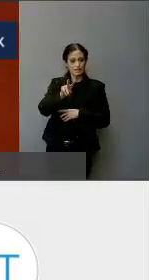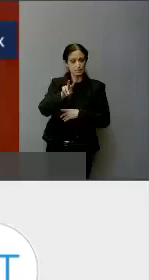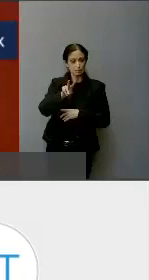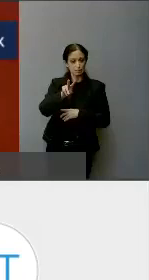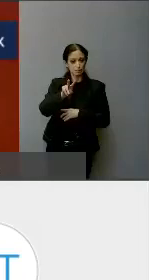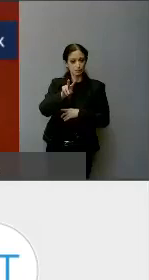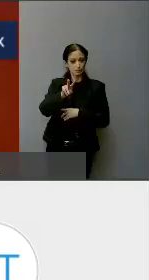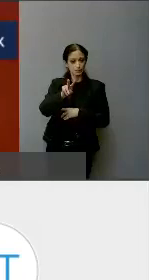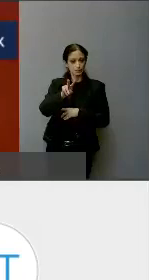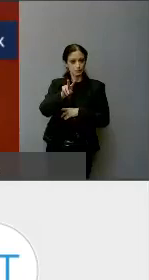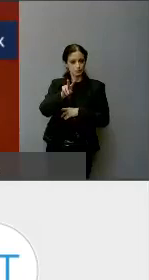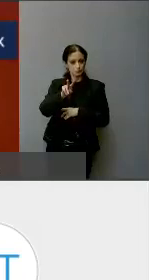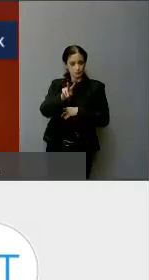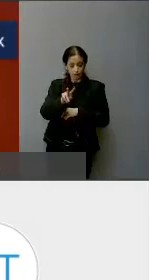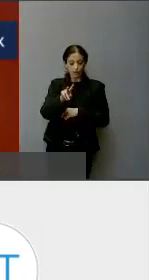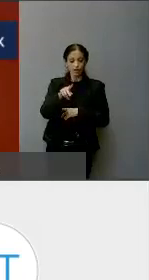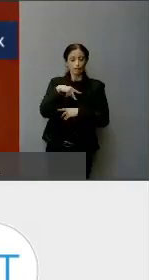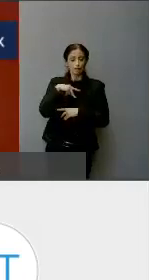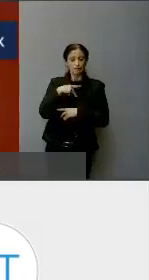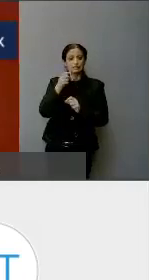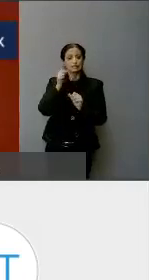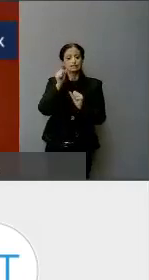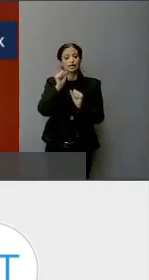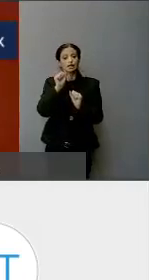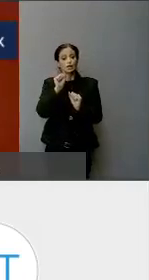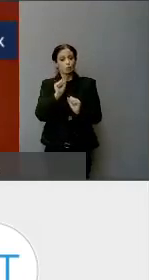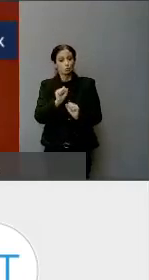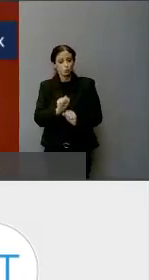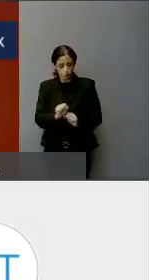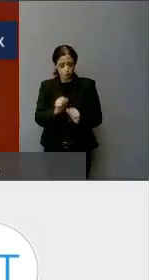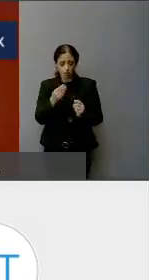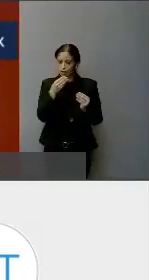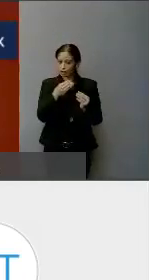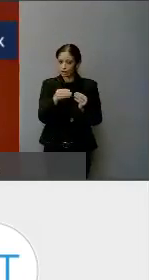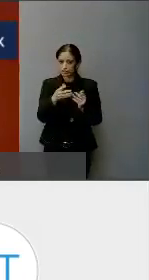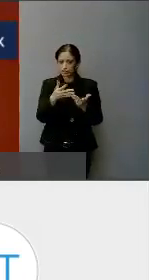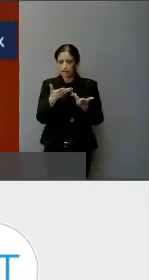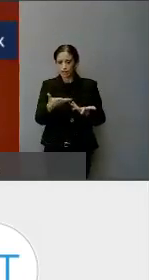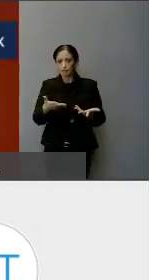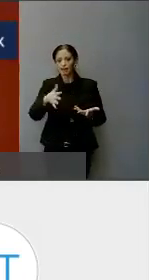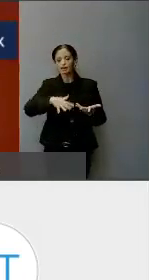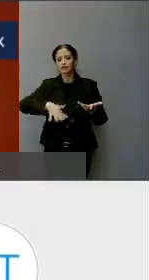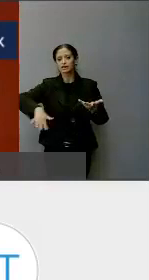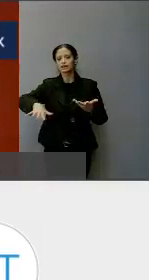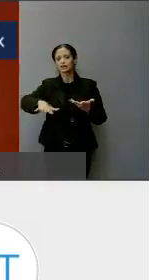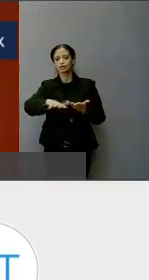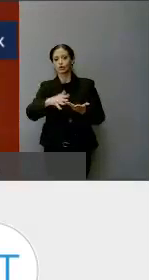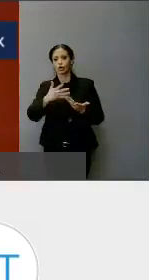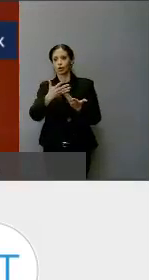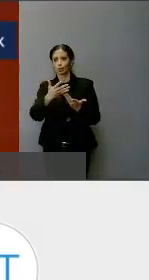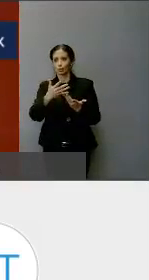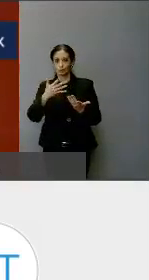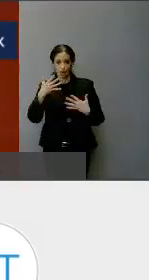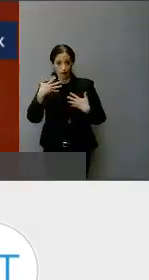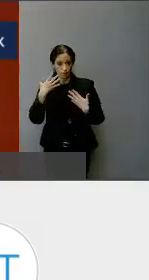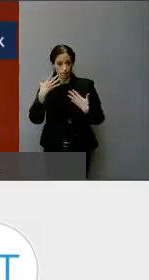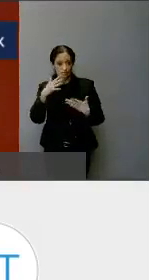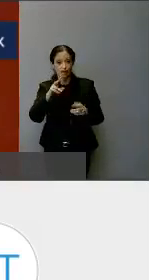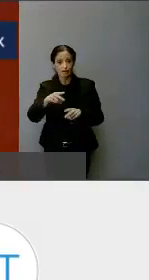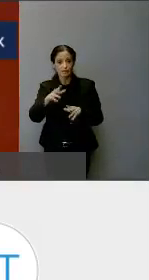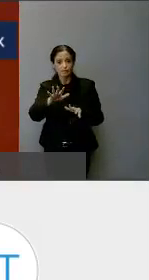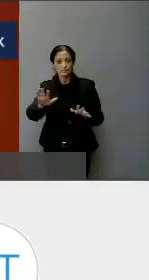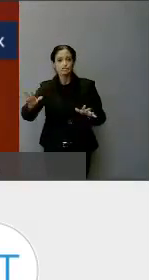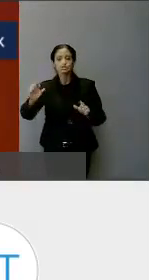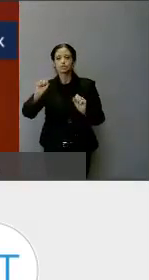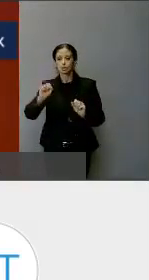voglio possa fare qualsiasi operazione di risanamento ambientale paesaggistico e di messa in sicurezza del territorio e di